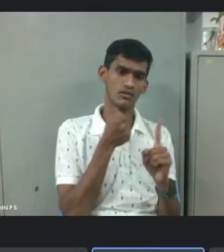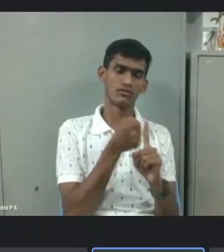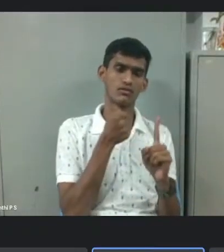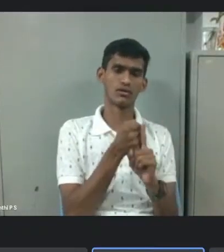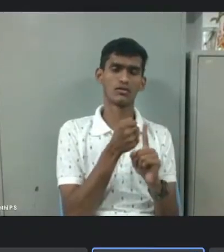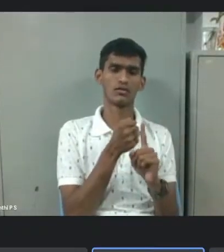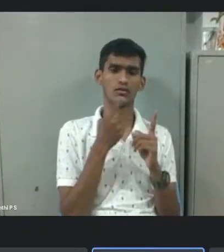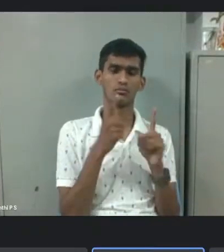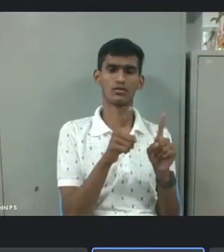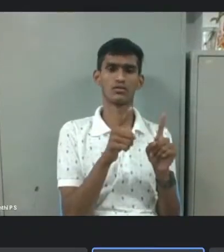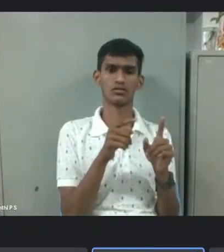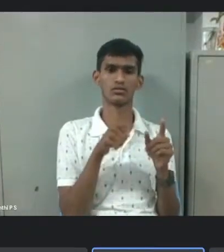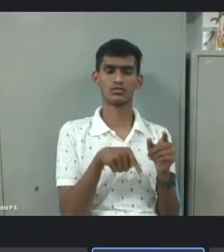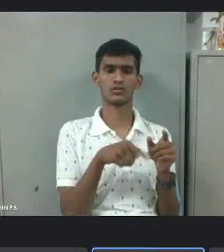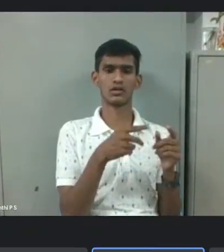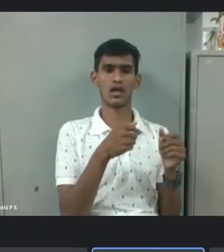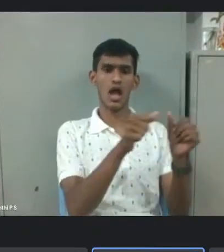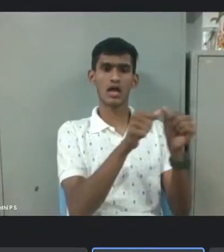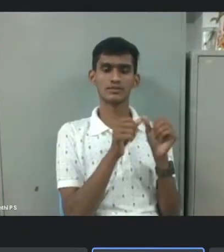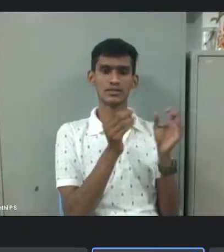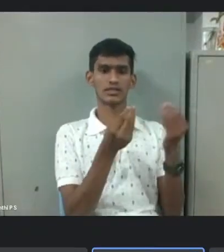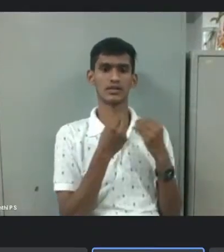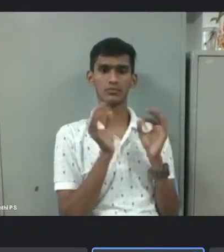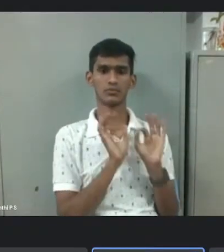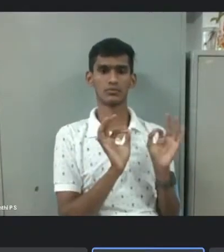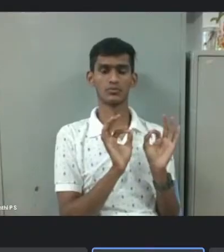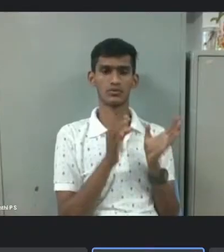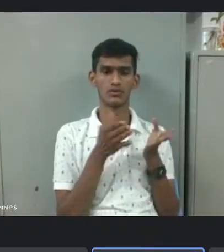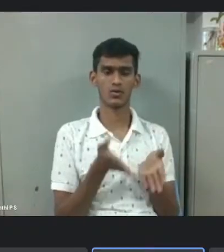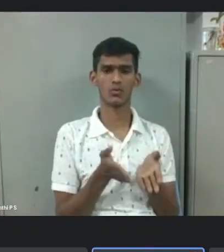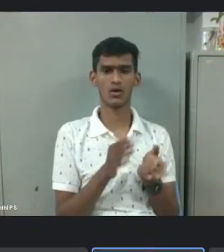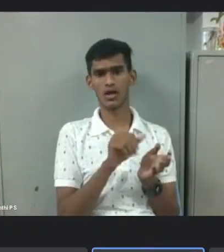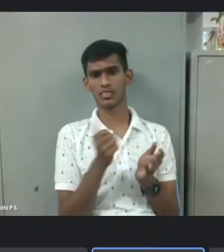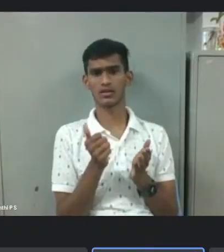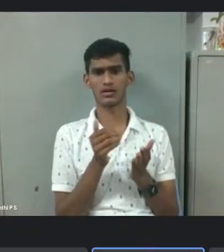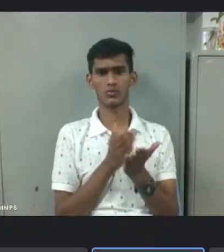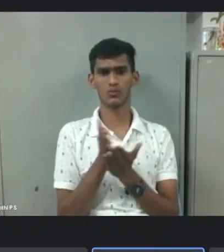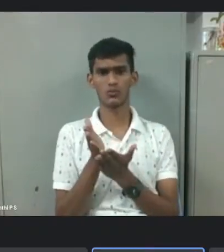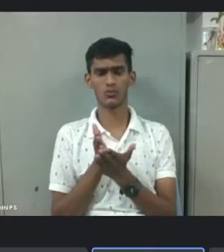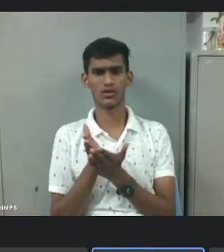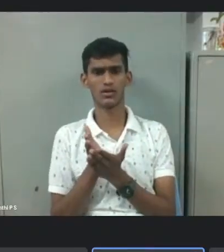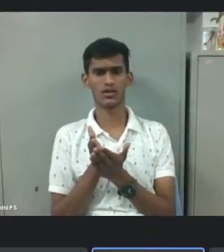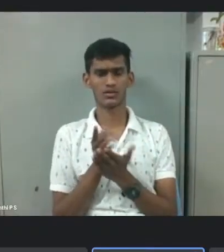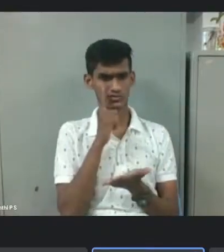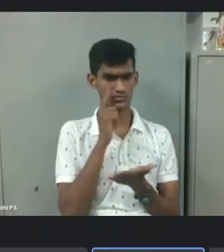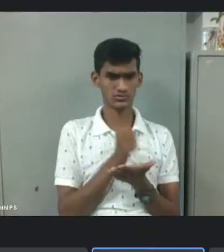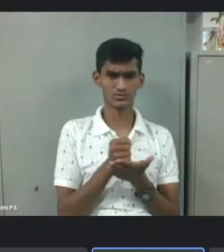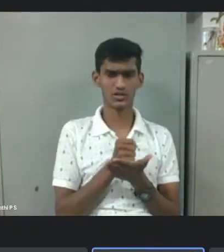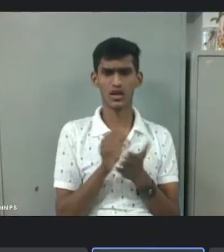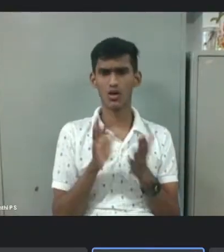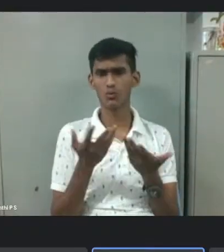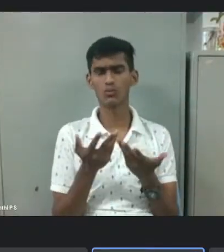അപ്പൊ അതിന് ഇതുവരെ അവർ കറക്റ്റായ ഒരു മറുപടി തന്നിയില്ല. അപ്പൊ നമുക്ക് എന്തെങ്കിലും വേറെ എവിടെയെങ്കിലും ഇടപെടാൻ പറ്റുമെന്ന് ഉള്ള ഒരു ഇതാണ് ചോദിക്കുന്നത്.